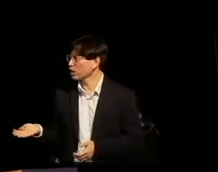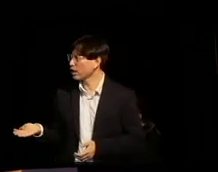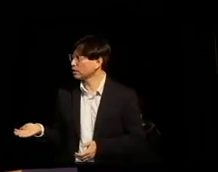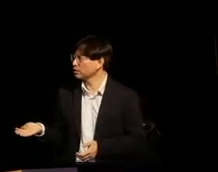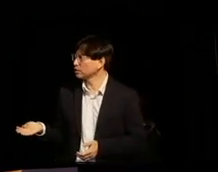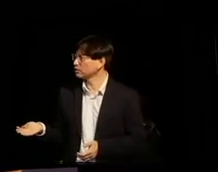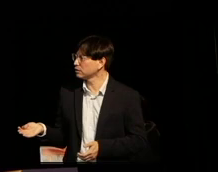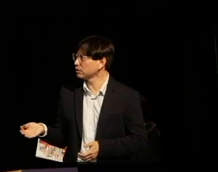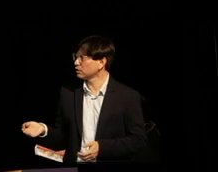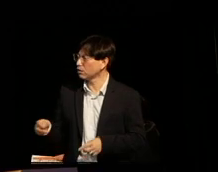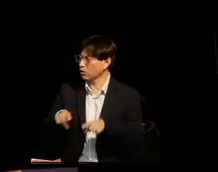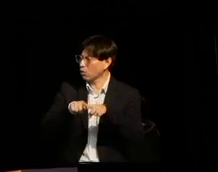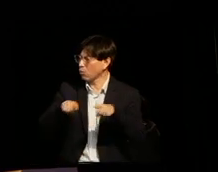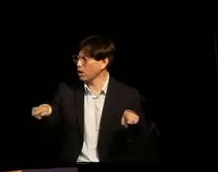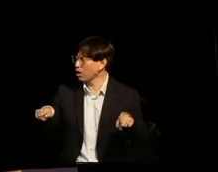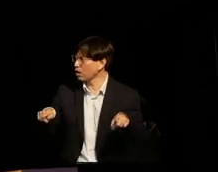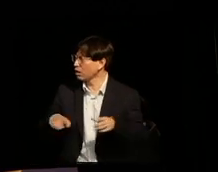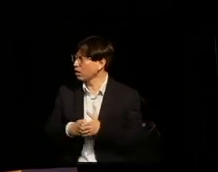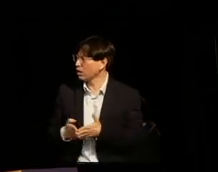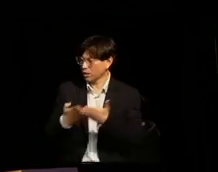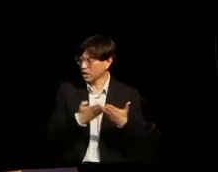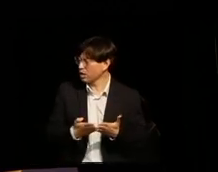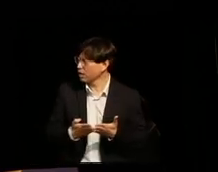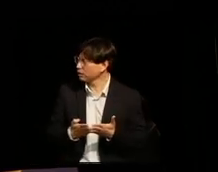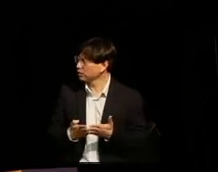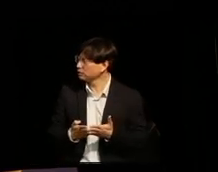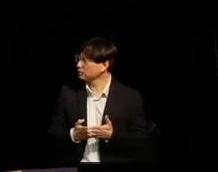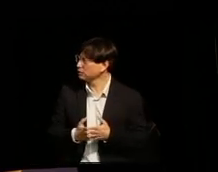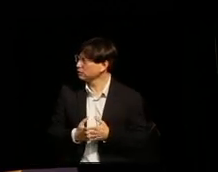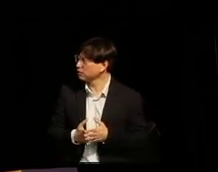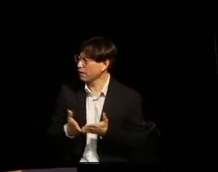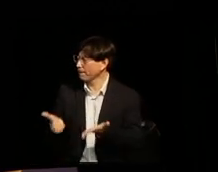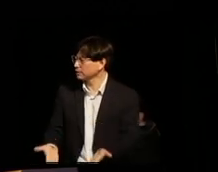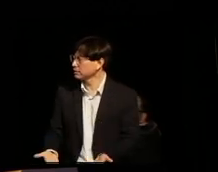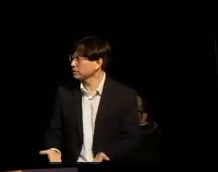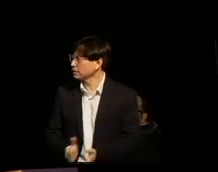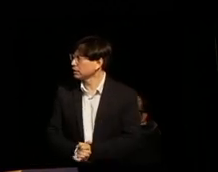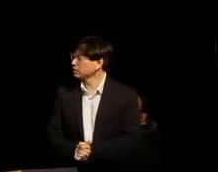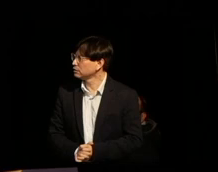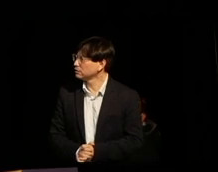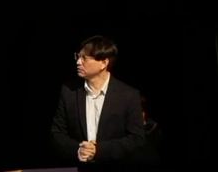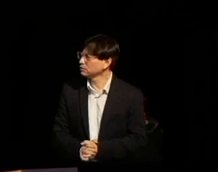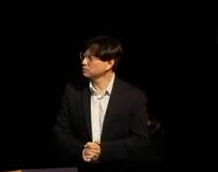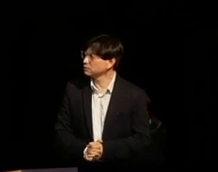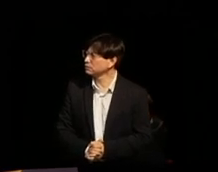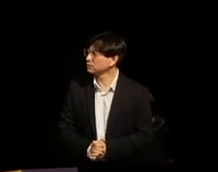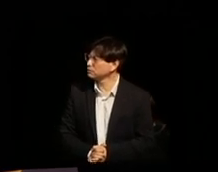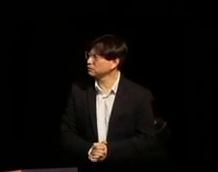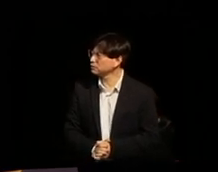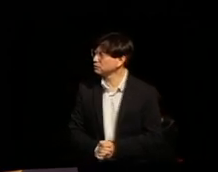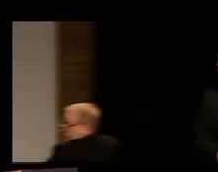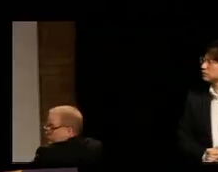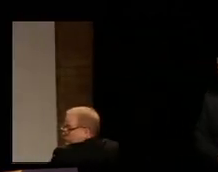il il direttorio per la catechesi presenta è quello della della